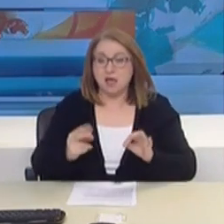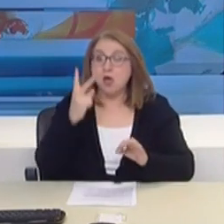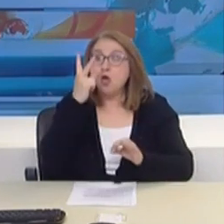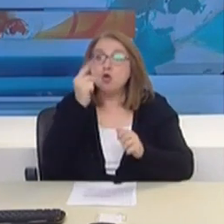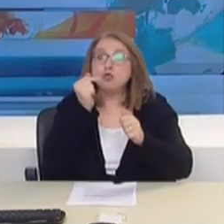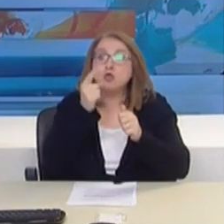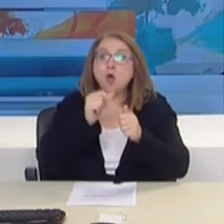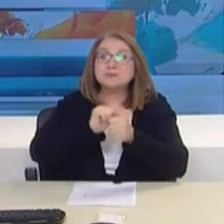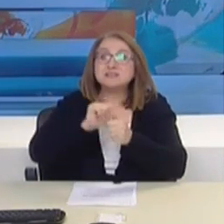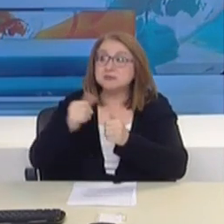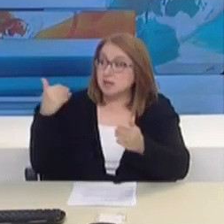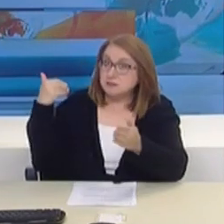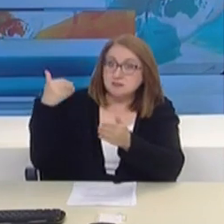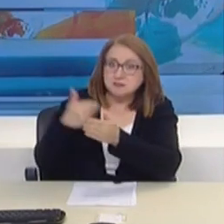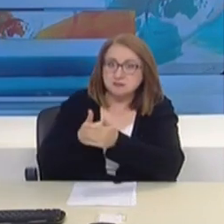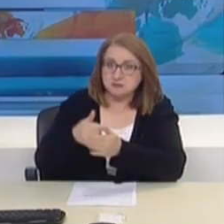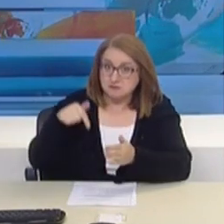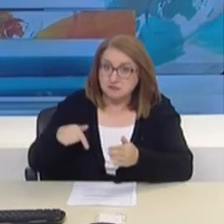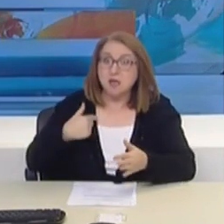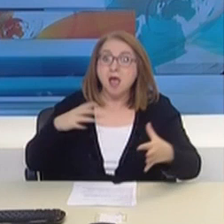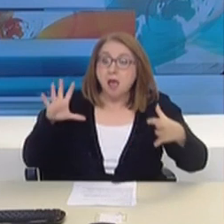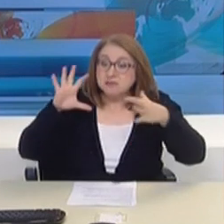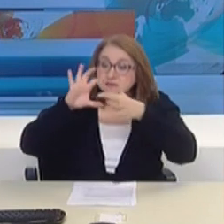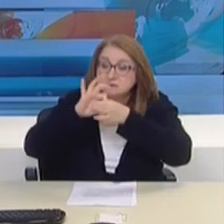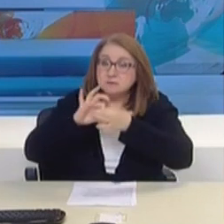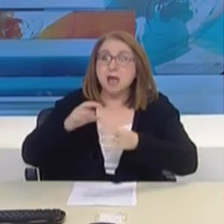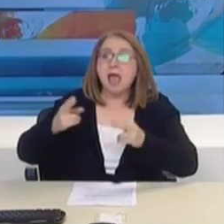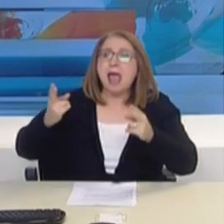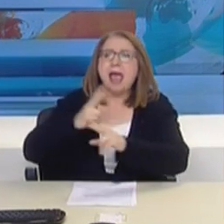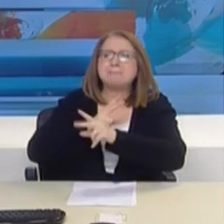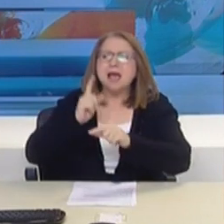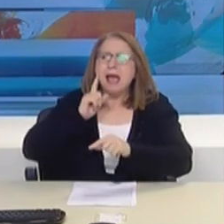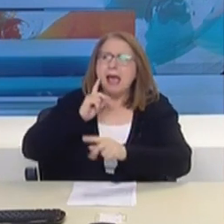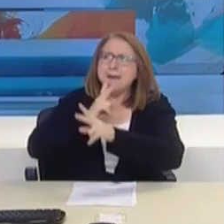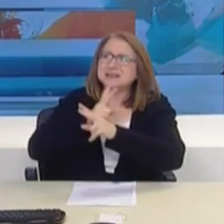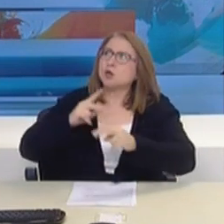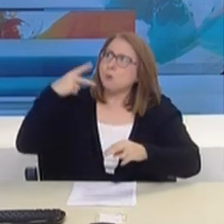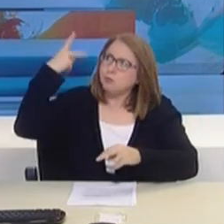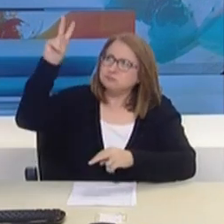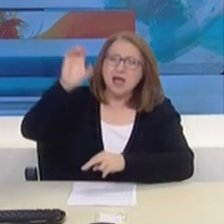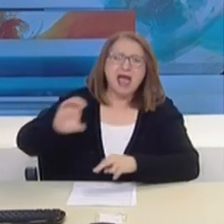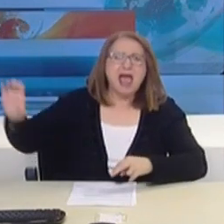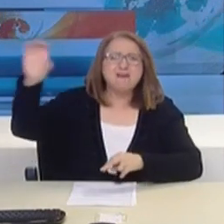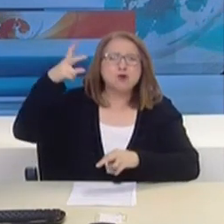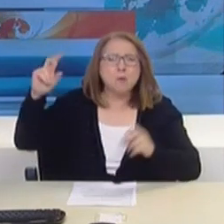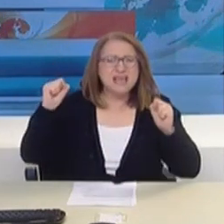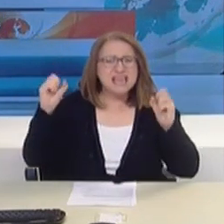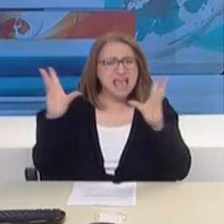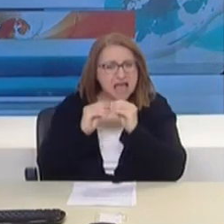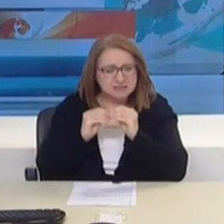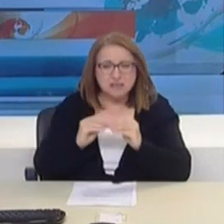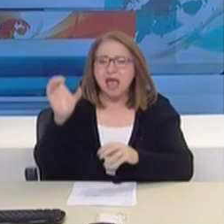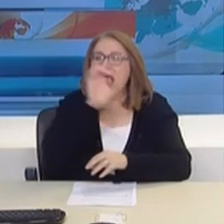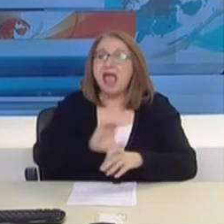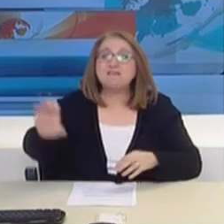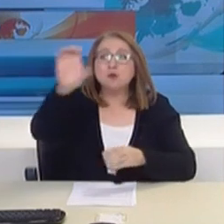μήνες, συνεργαζόμαστε στενά με την Επίτροπο Υγείας της Ευρωπαϊκής Ένωσης, το Ευρωπαϊκό Κέντρο Λοιμόξεων και